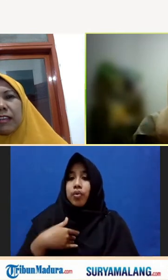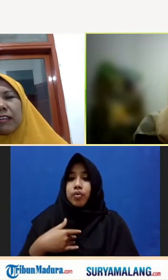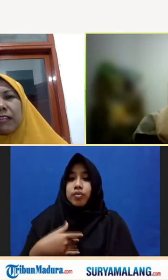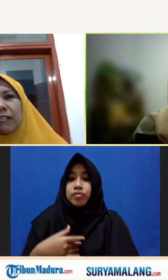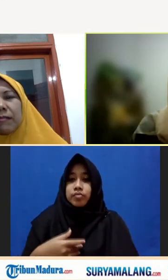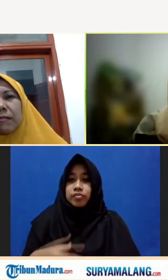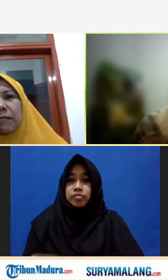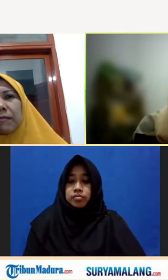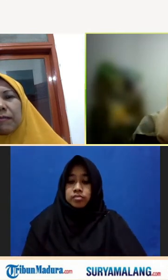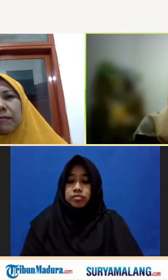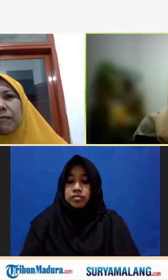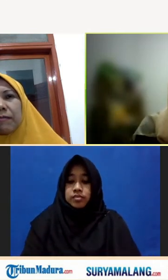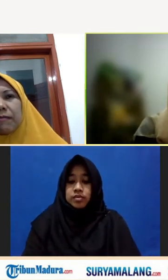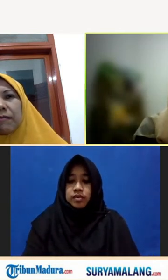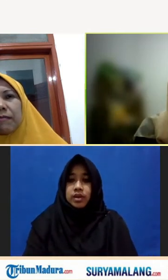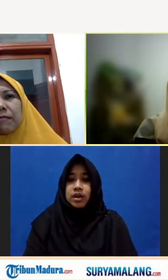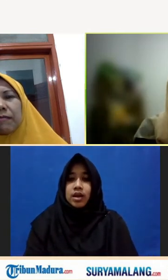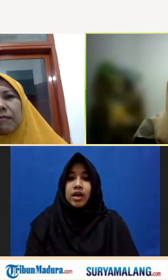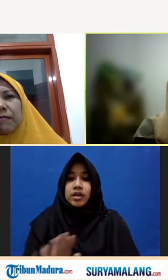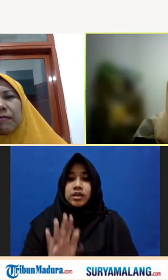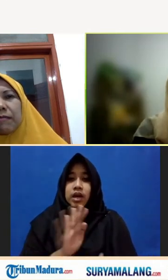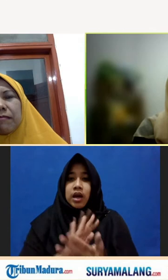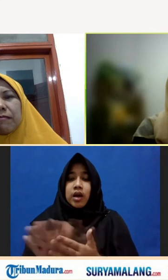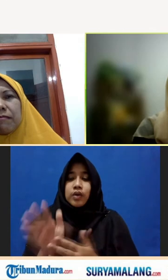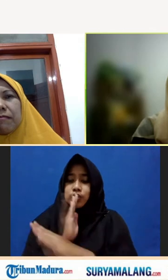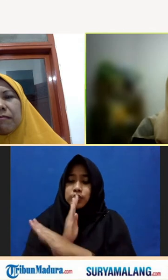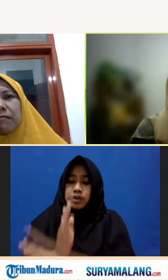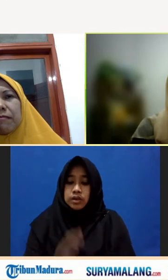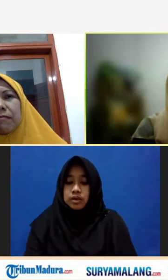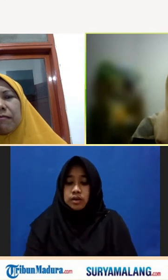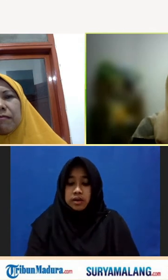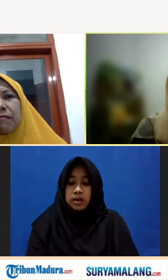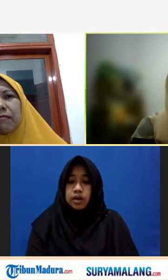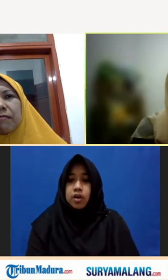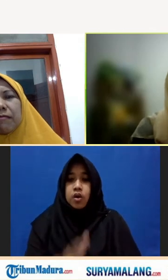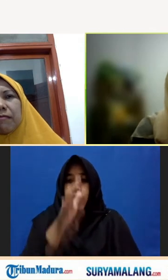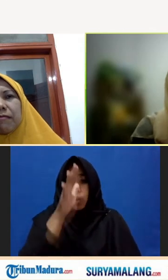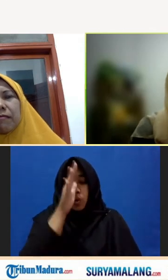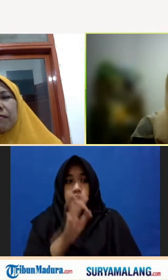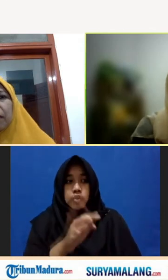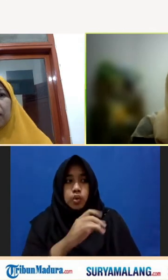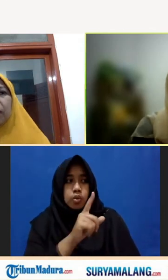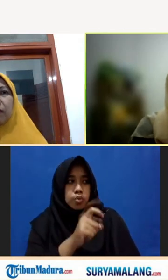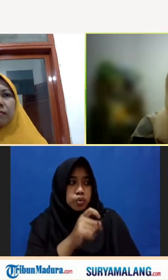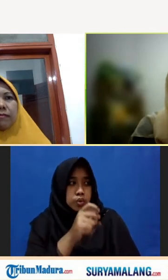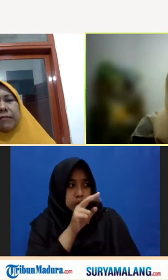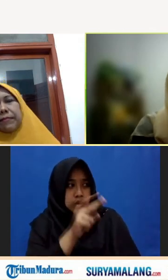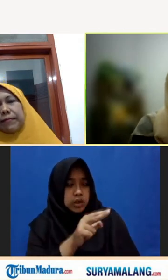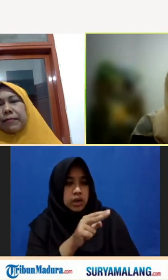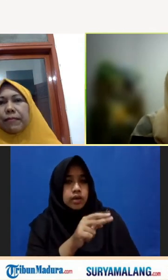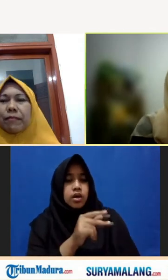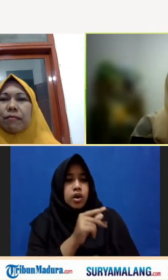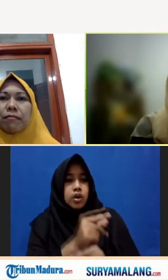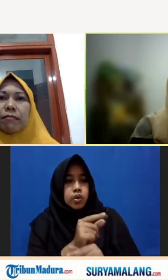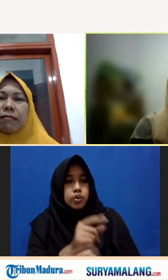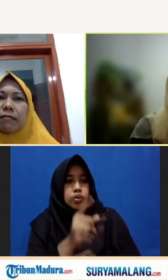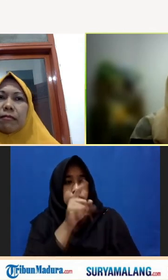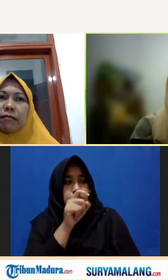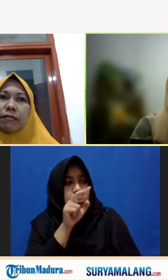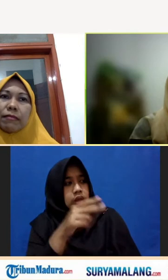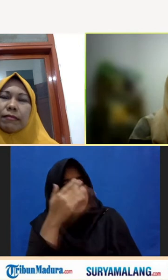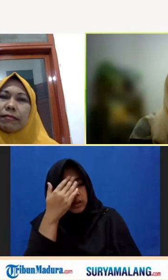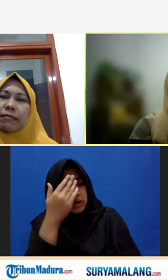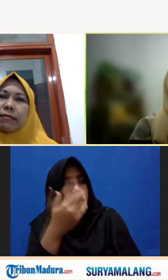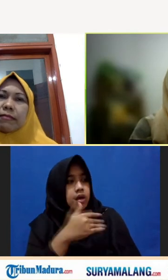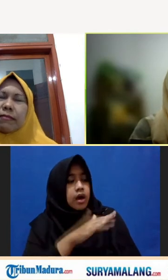jadi justru jangan langsung dilarang. Orang tua perlu lihat atau guru tuh perlu lihat kenapa sih anakku